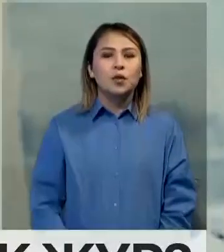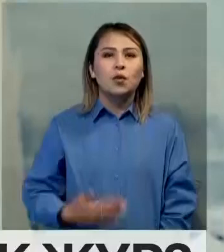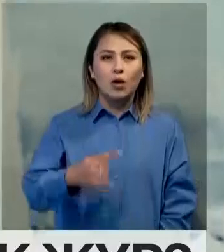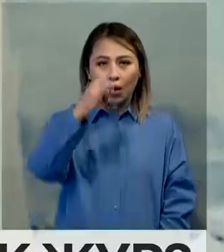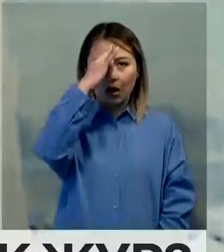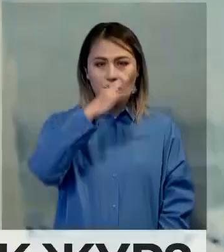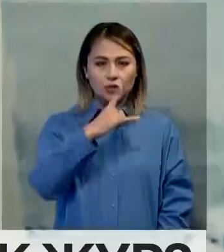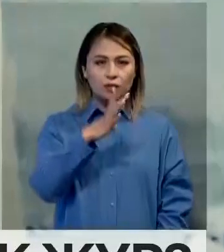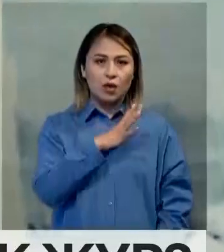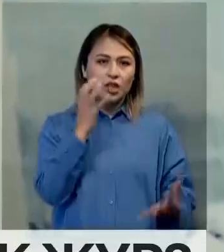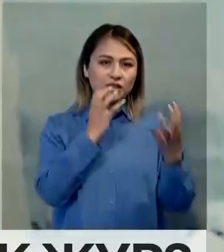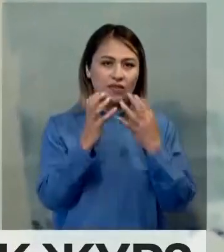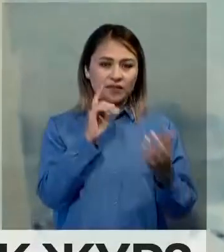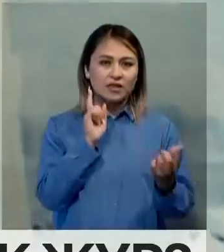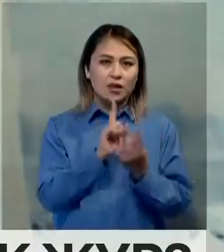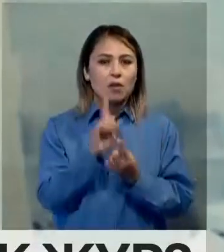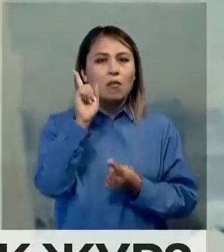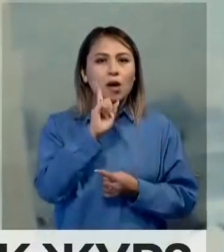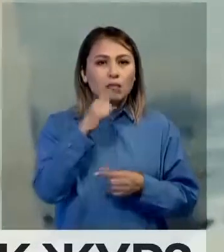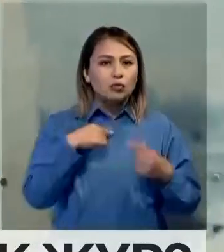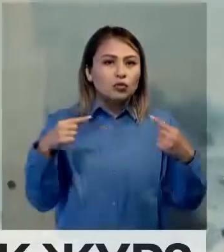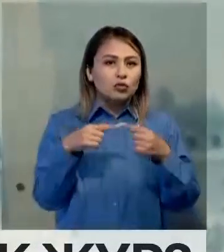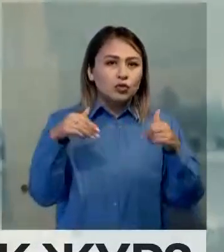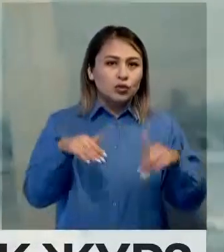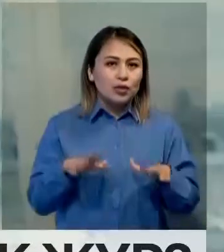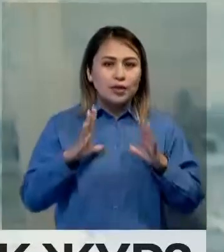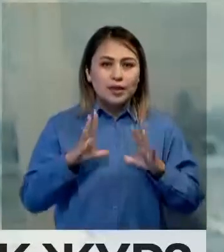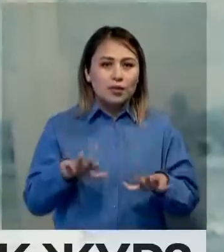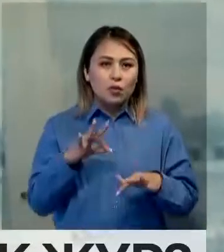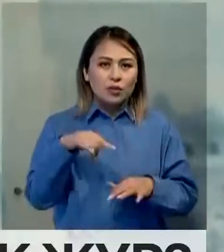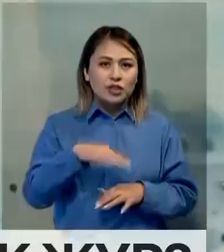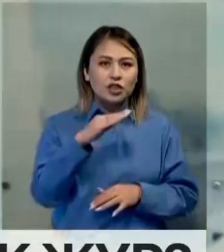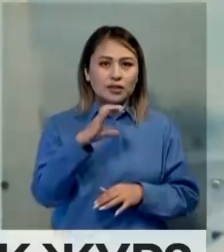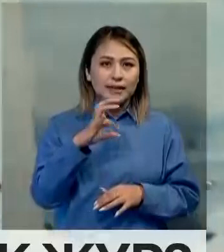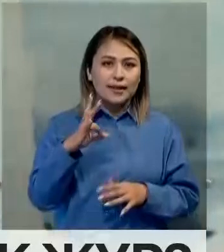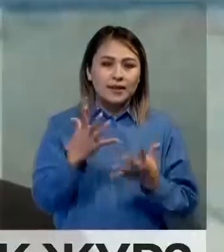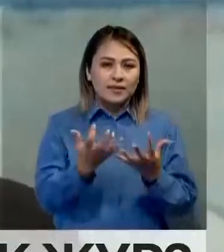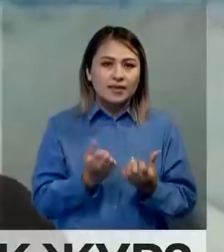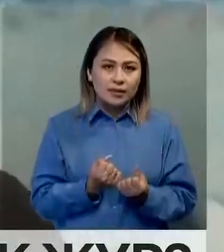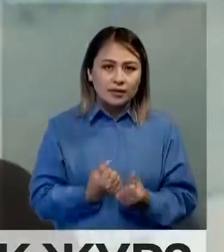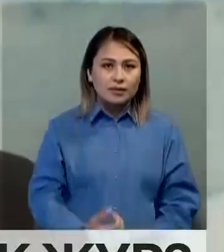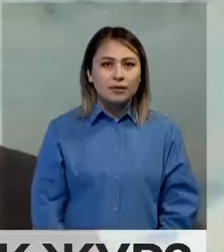Қазақстан қонақ жай қарсы алды. Әзірге қайда баратымды шешкен жоқпын. Ал мұнда ЖСН алуға келіп отырмын.